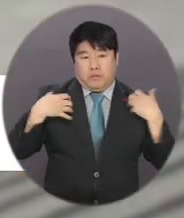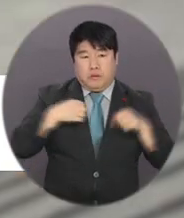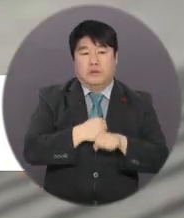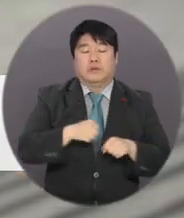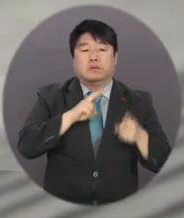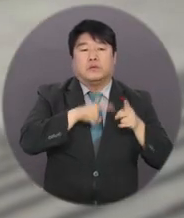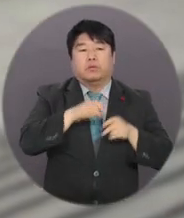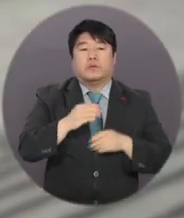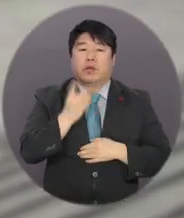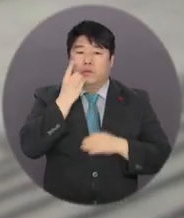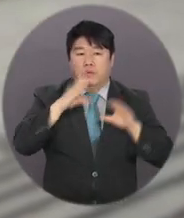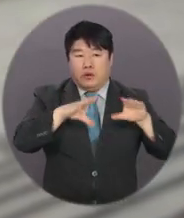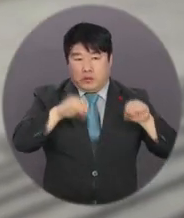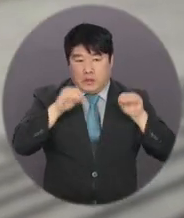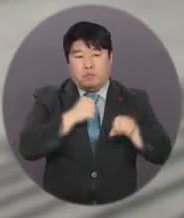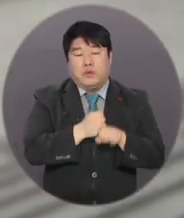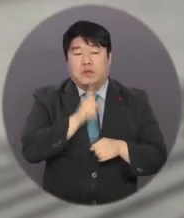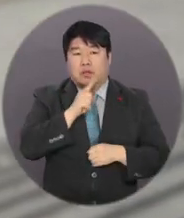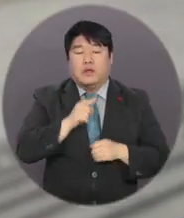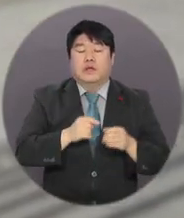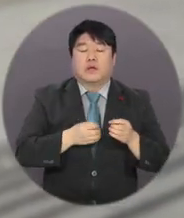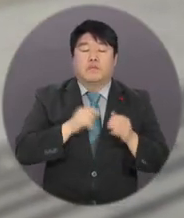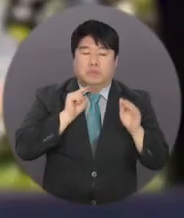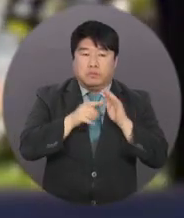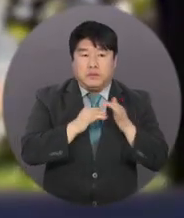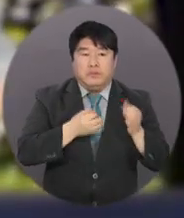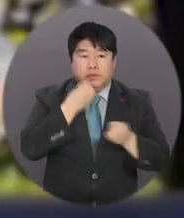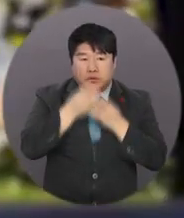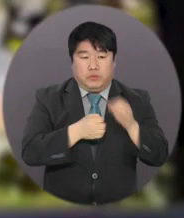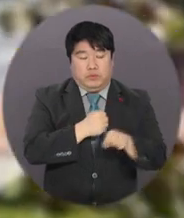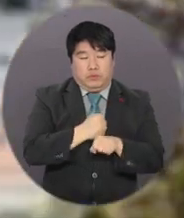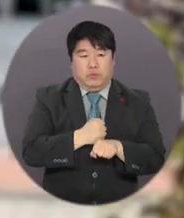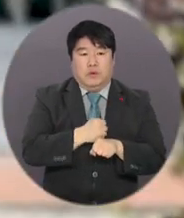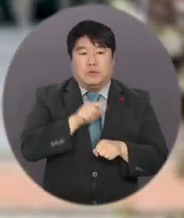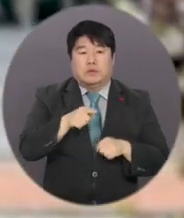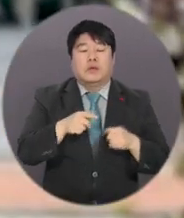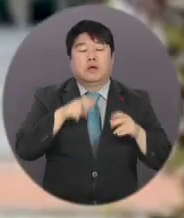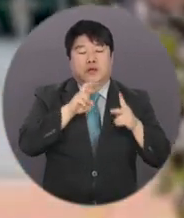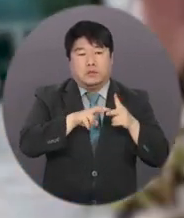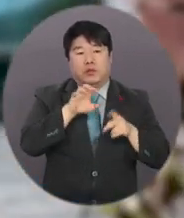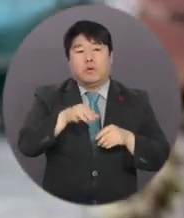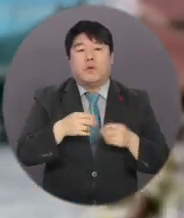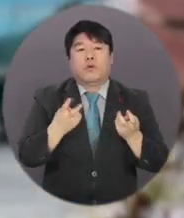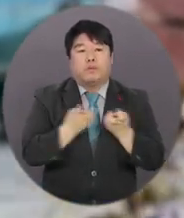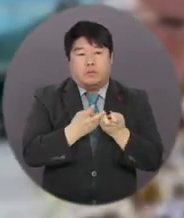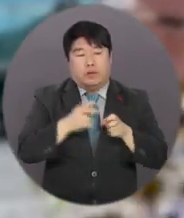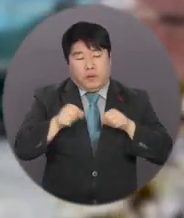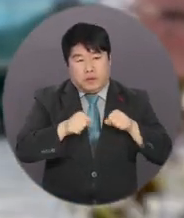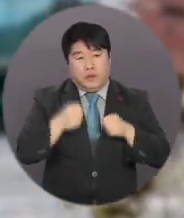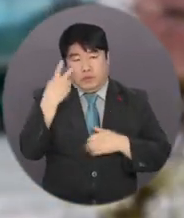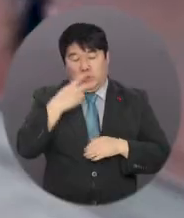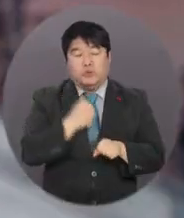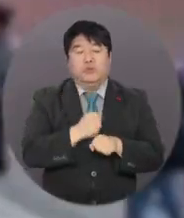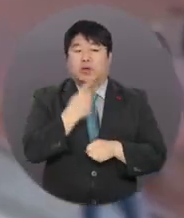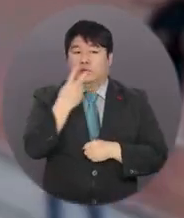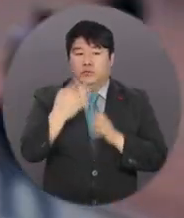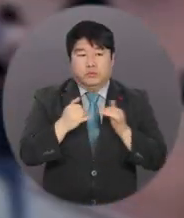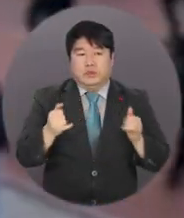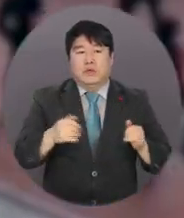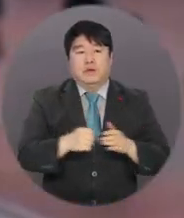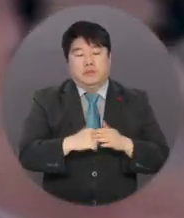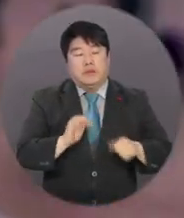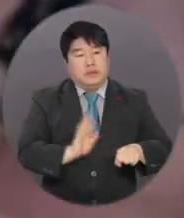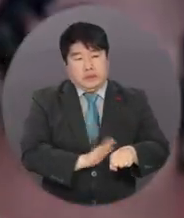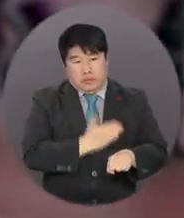끄라고 했다는 방문자들의 진술을 토대로 센터에 대한 법적 대응 방안을 검토하고 있습니다. 또 한두 사람의 방심이나